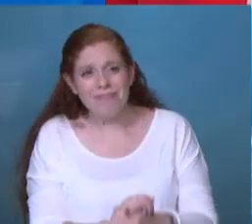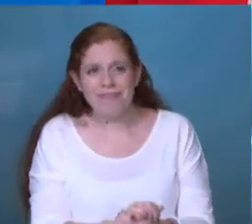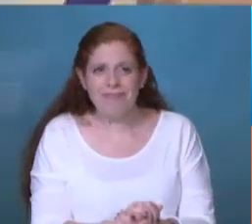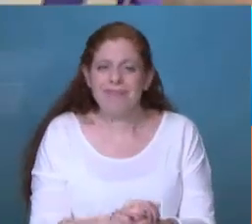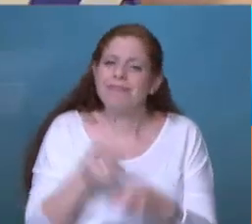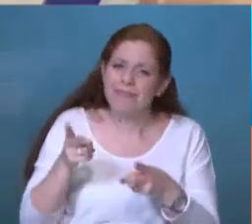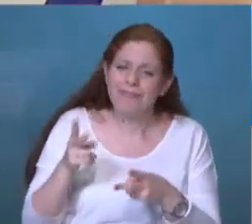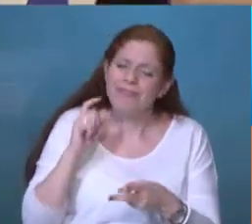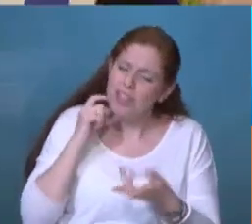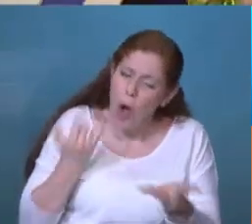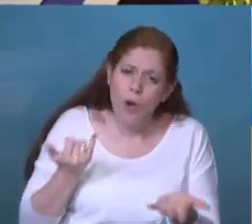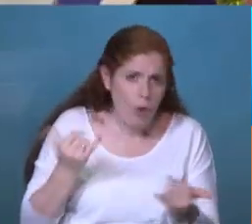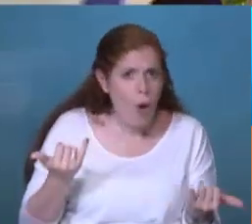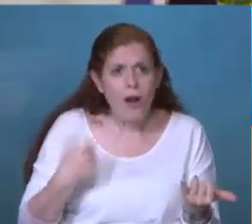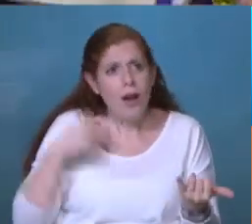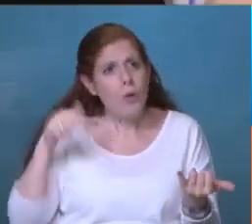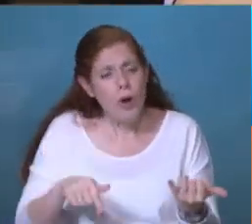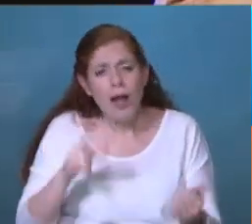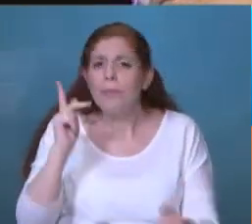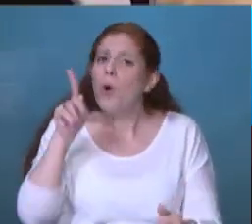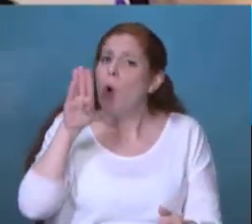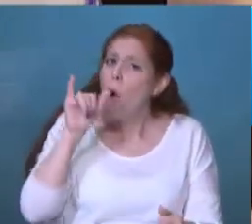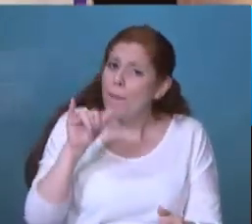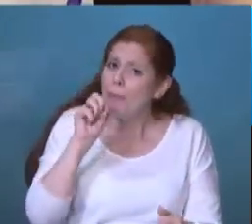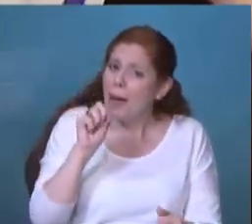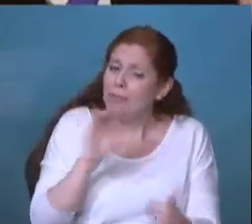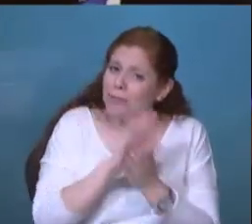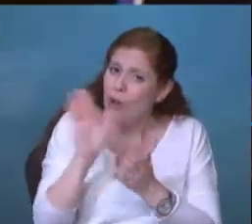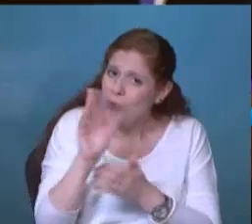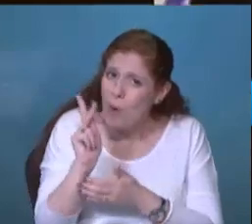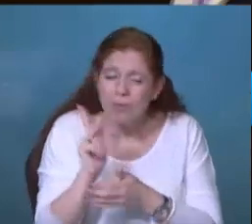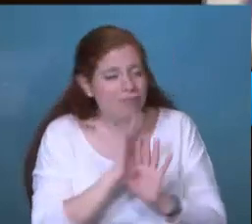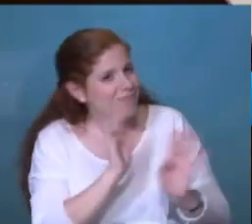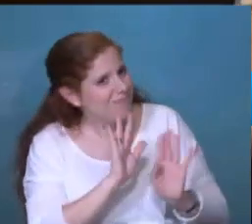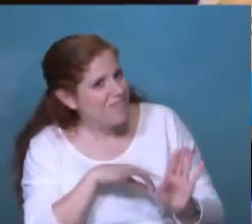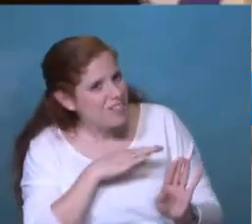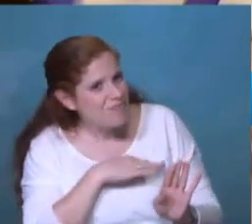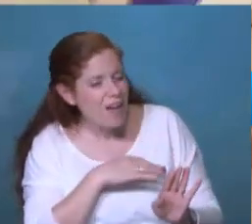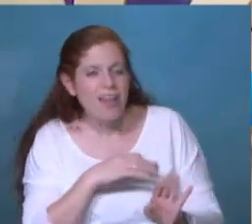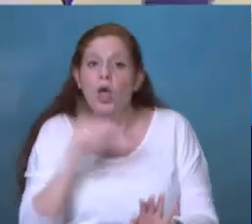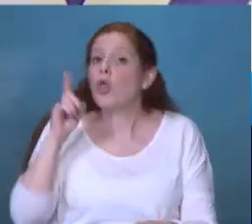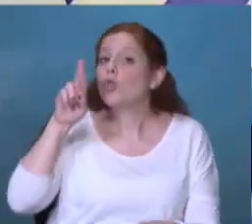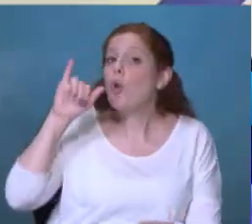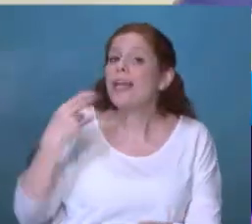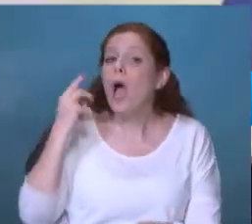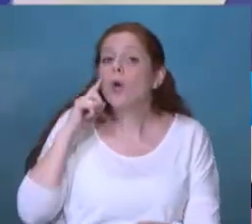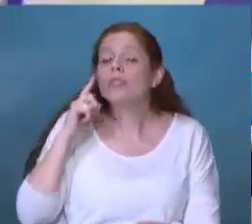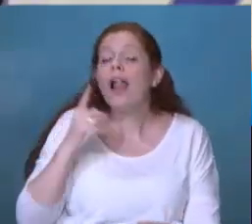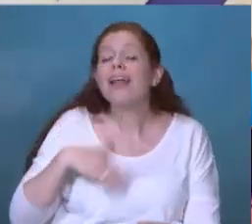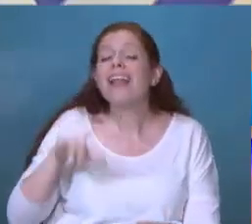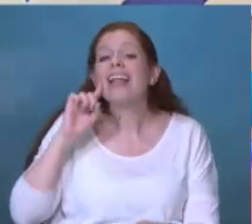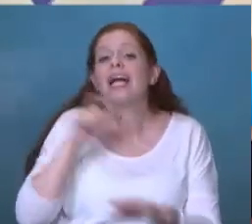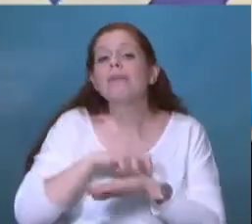נכון, נכון, אנחנו כאן עם קובי מרימי, שלום קובי. שלום, שלום, מה נשמע? דוריה רוצה לדעת כמה שעות שינה